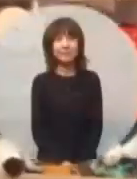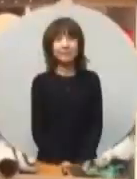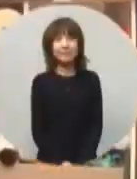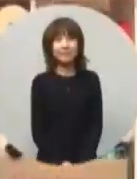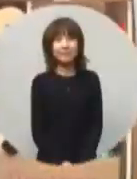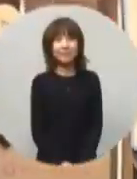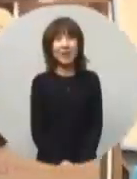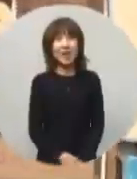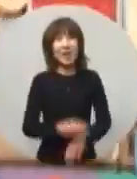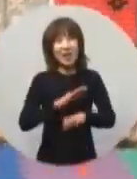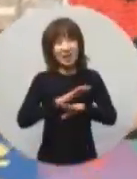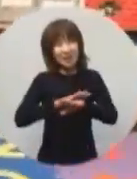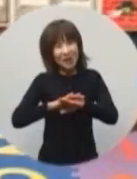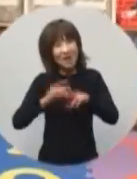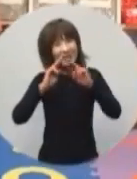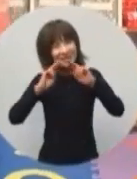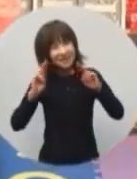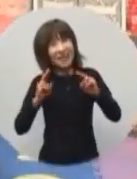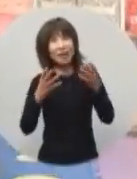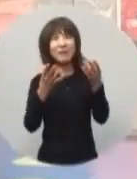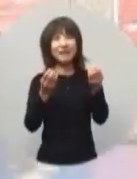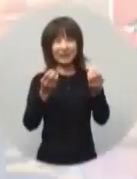とっても上手に歌ってくれました。